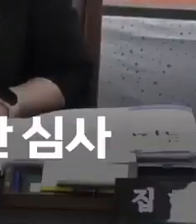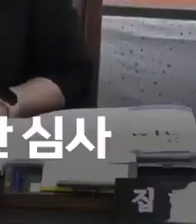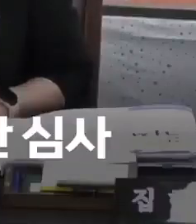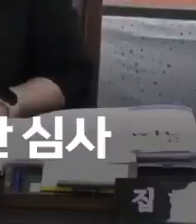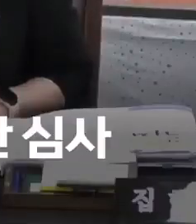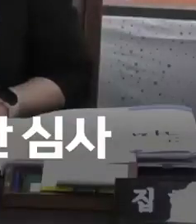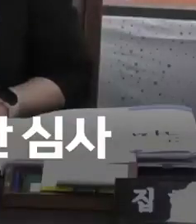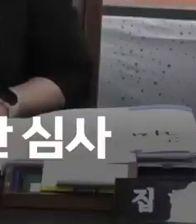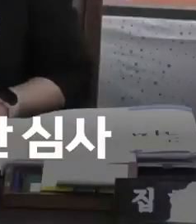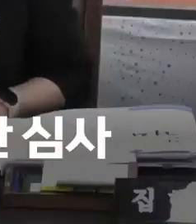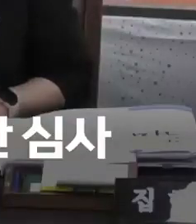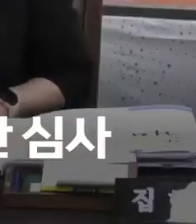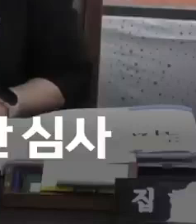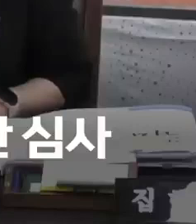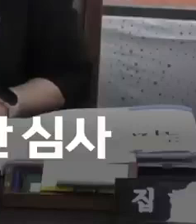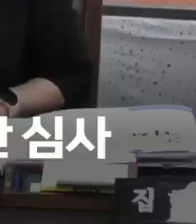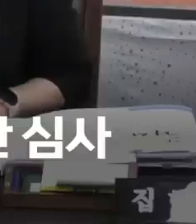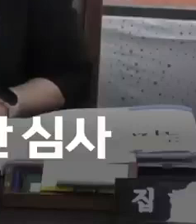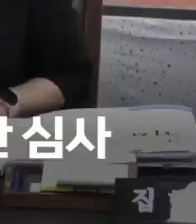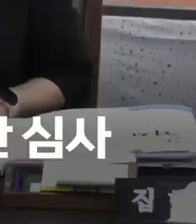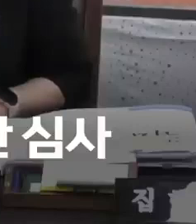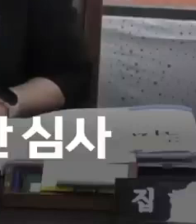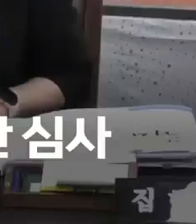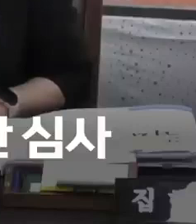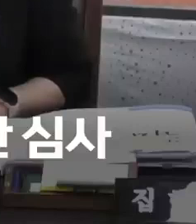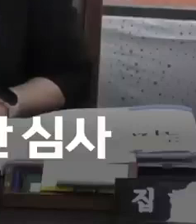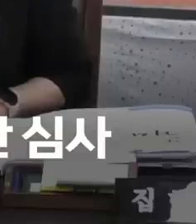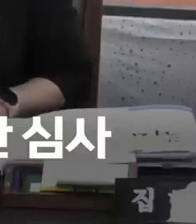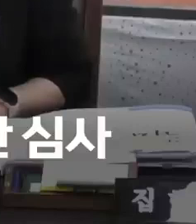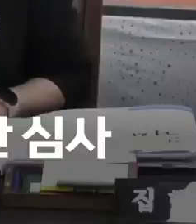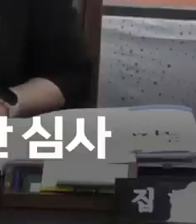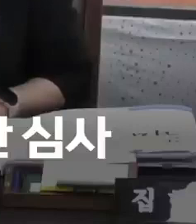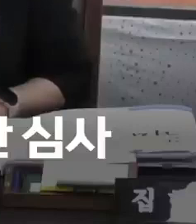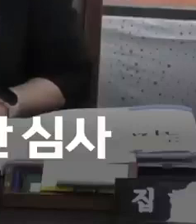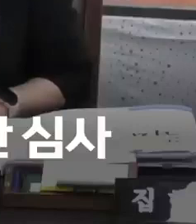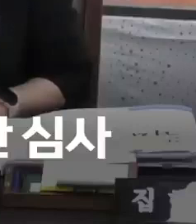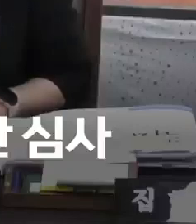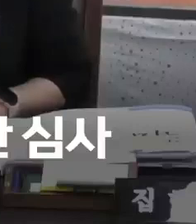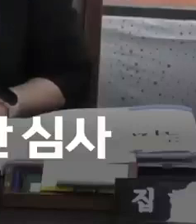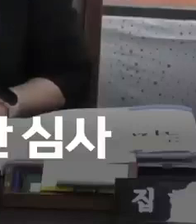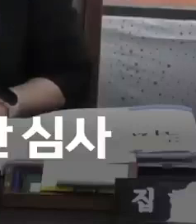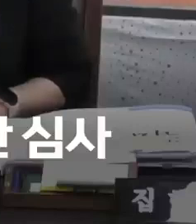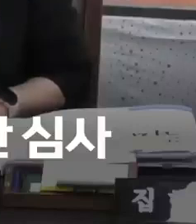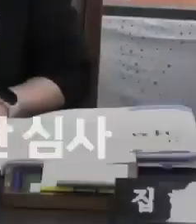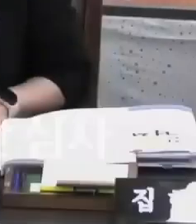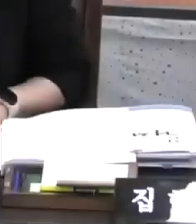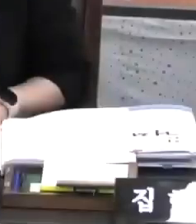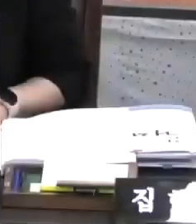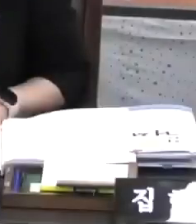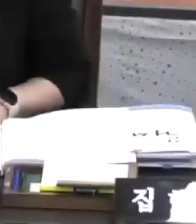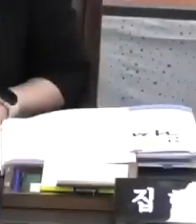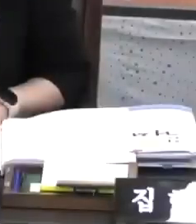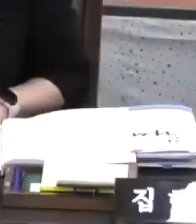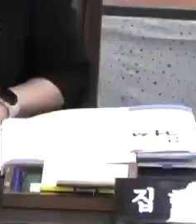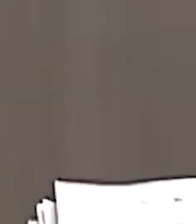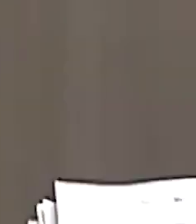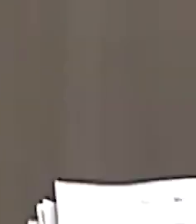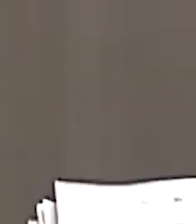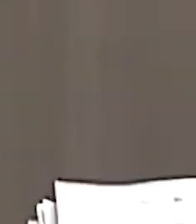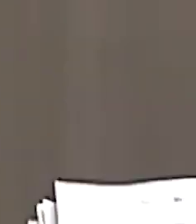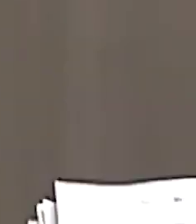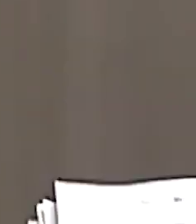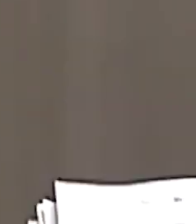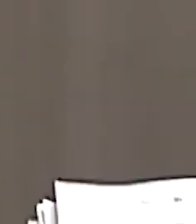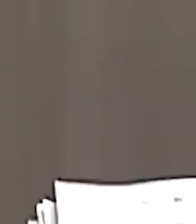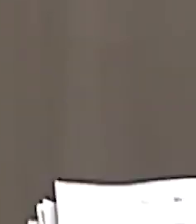노동자의 노동 환경을 개선하고 지원센터를 설립하자 내용에 조례안심사가 진행됐습니다 그런데 국민의 힘